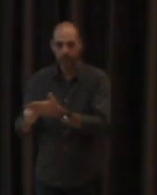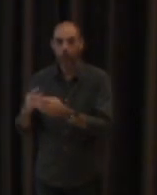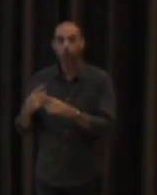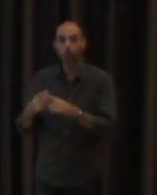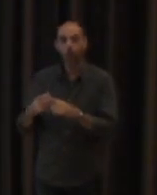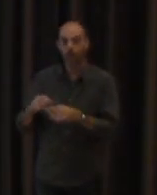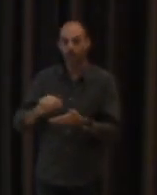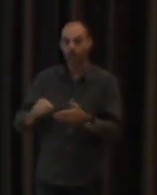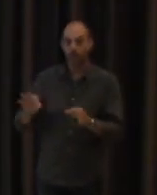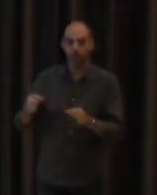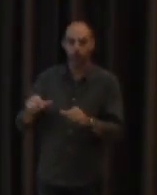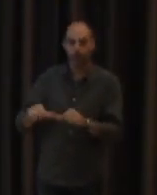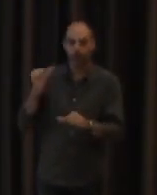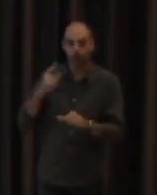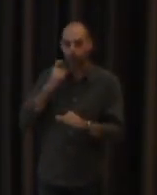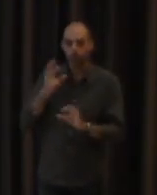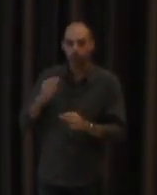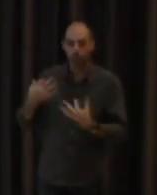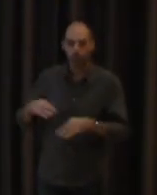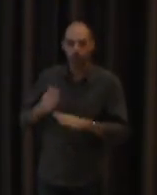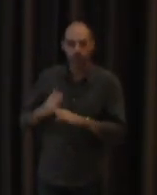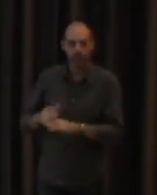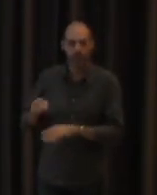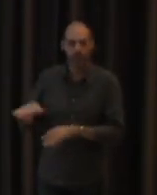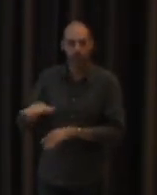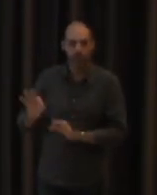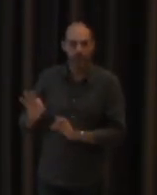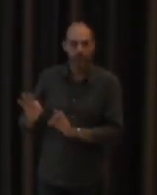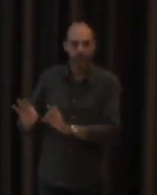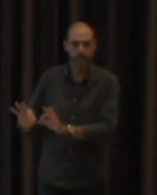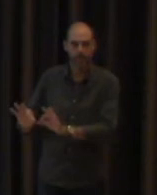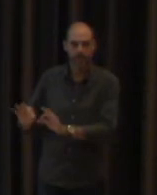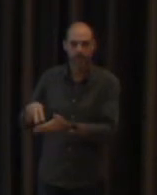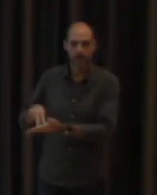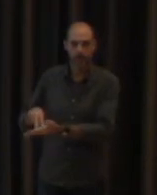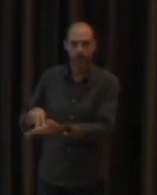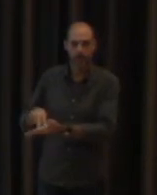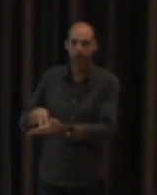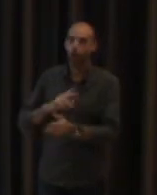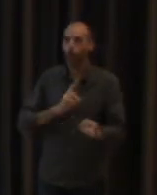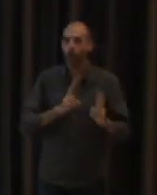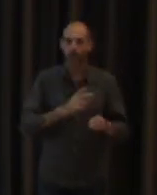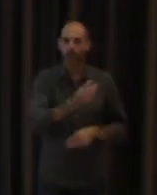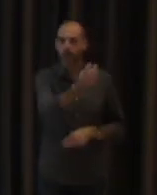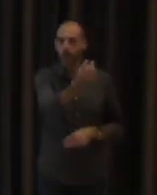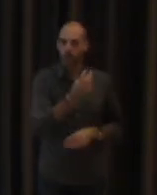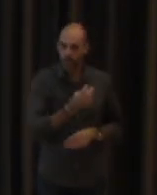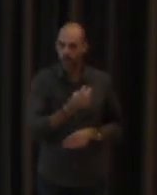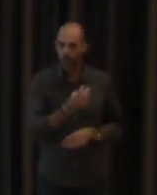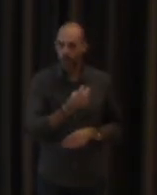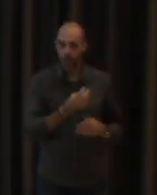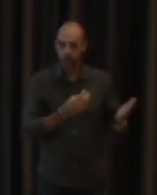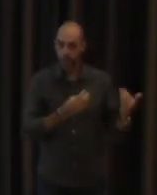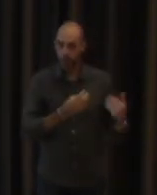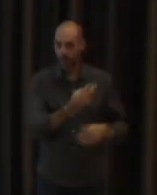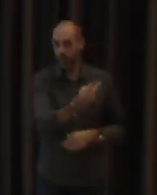lloc habitual de l'interlocutor, en aquest cas el professor. O un altre diàleg, el de vine, és a dir,